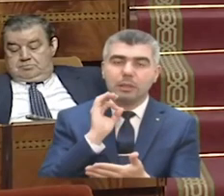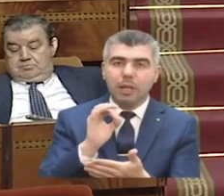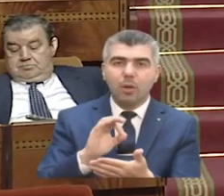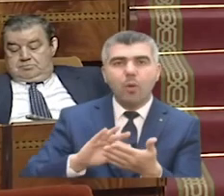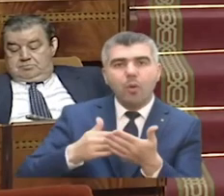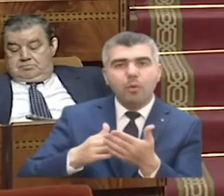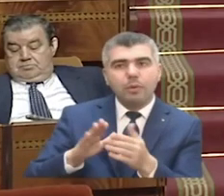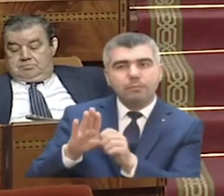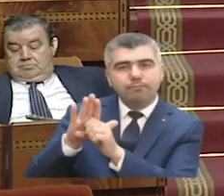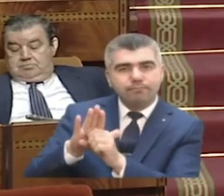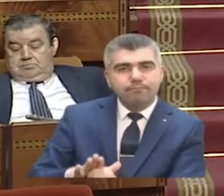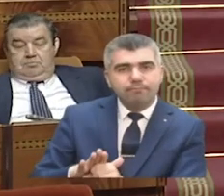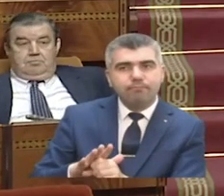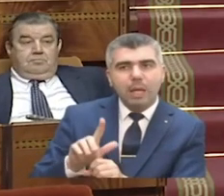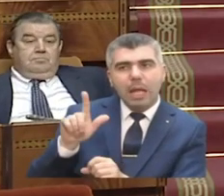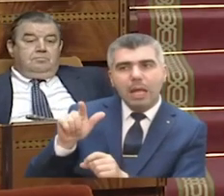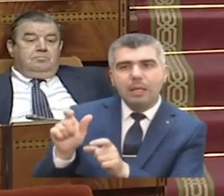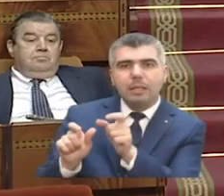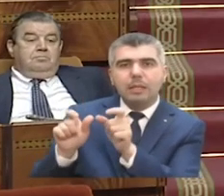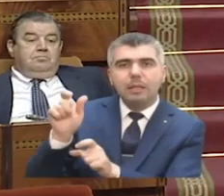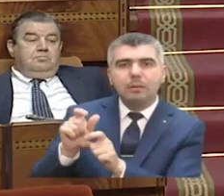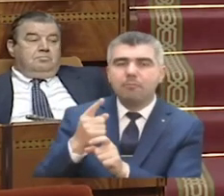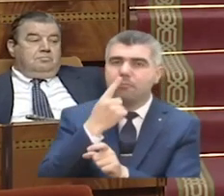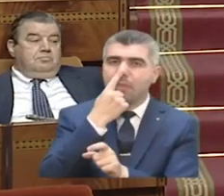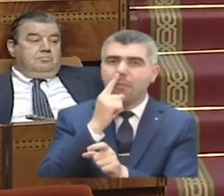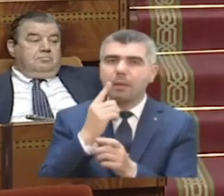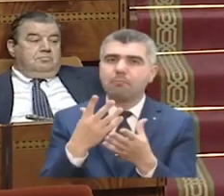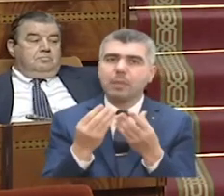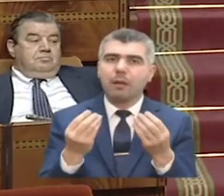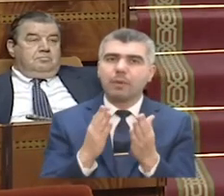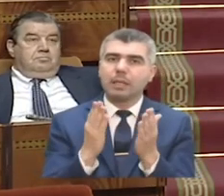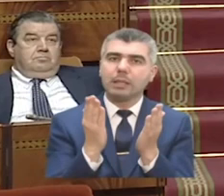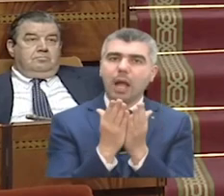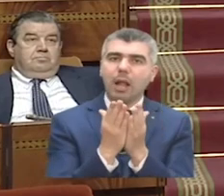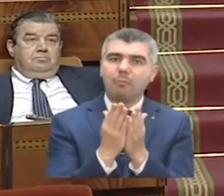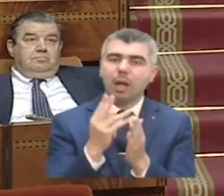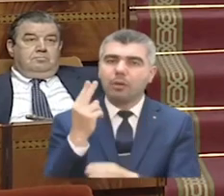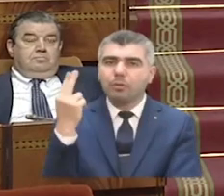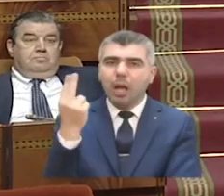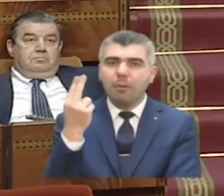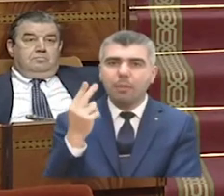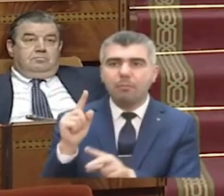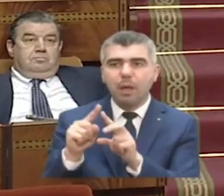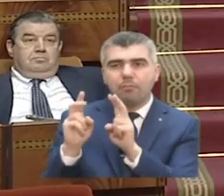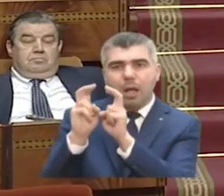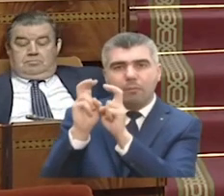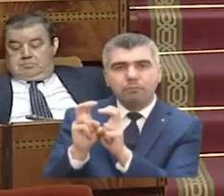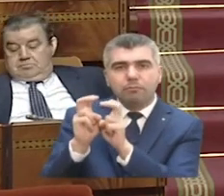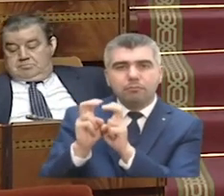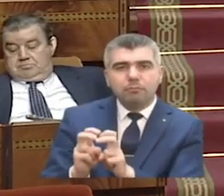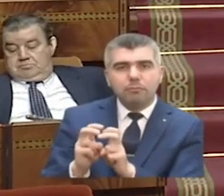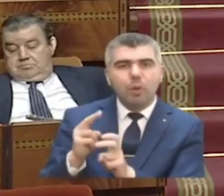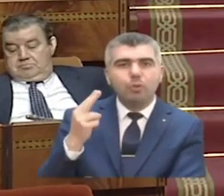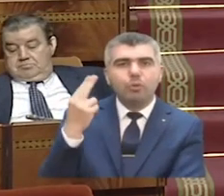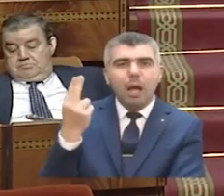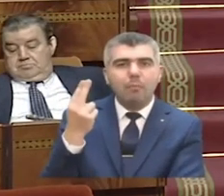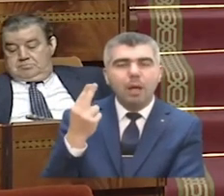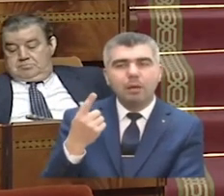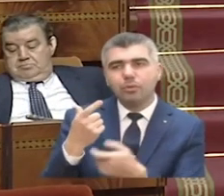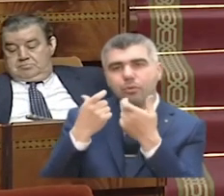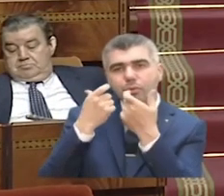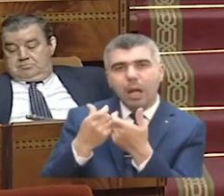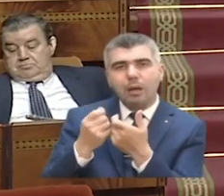تخلفه من عجز وجل لدى التلاميذ والطلبه همم وارقام الهدر المدرسي والجامعي داله على